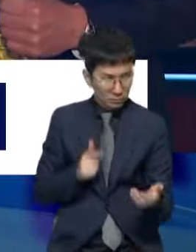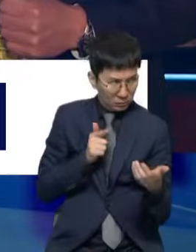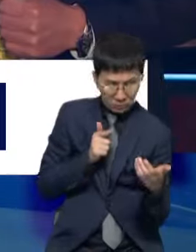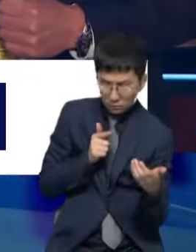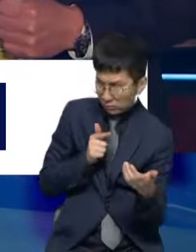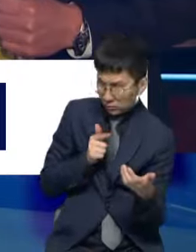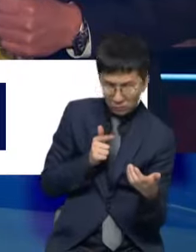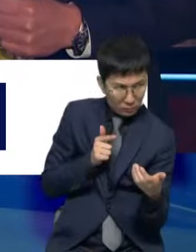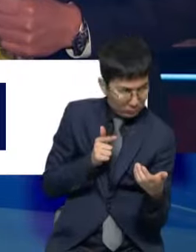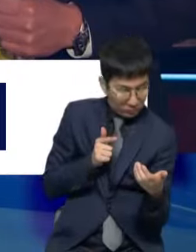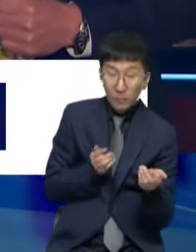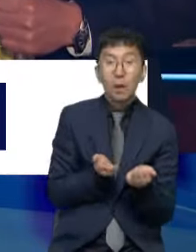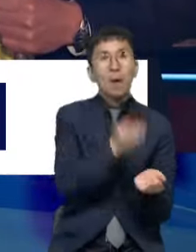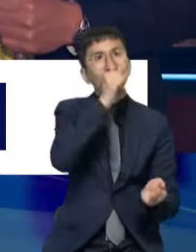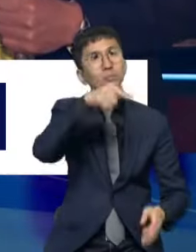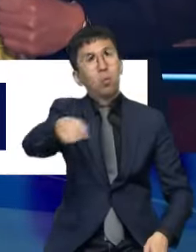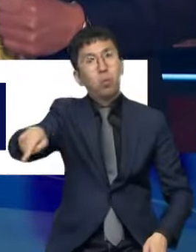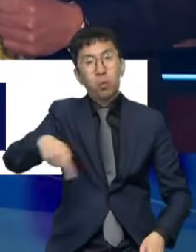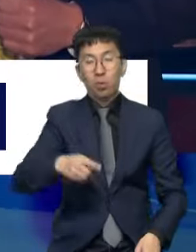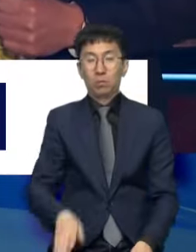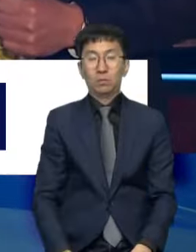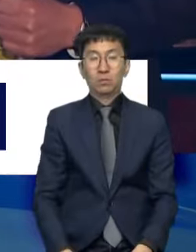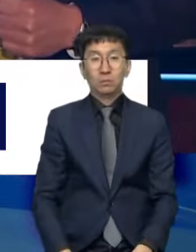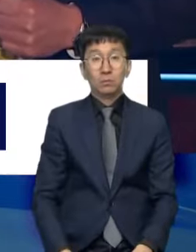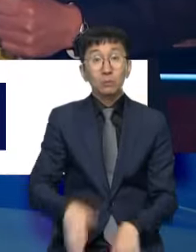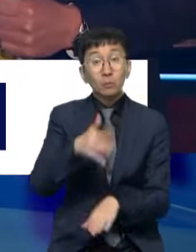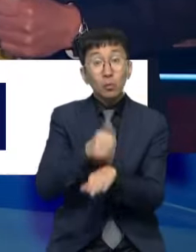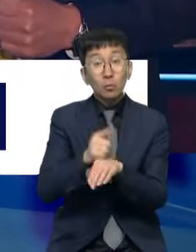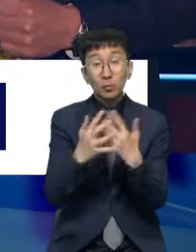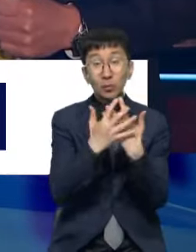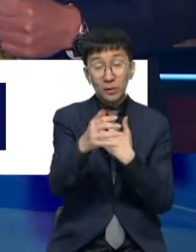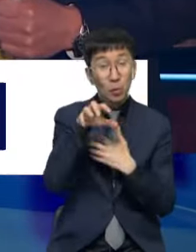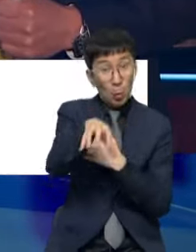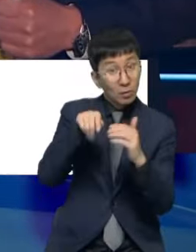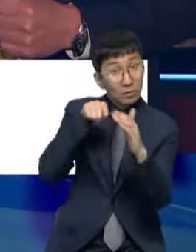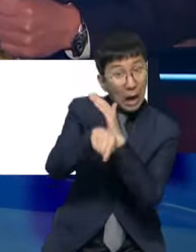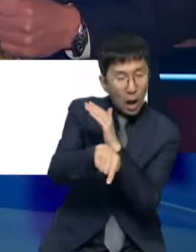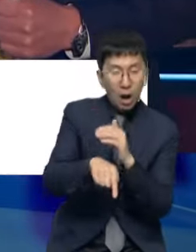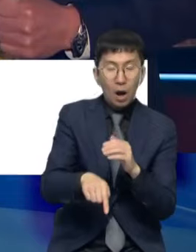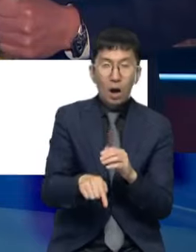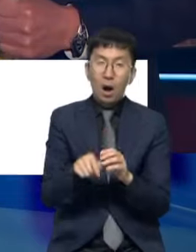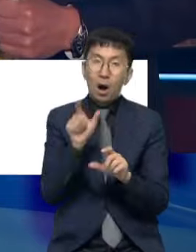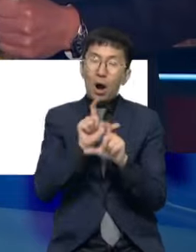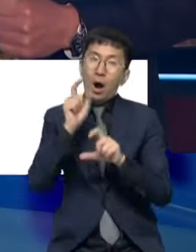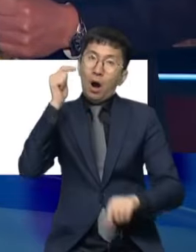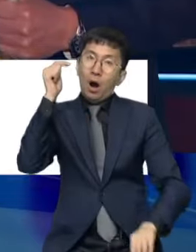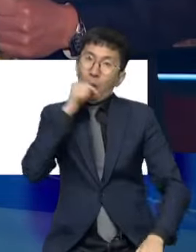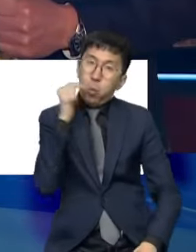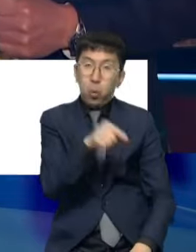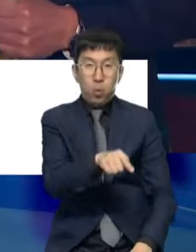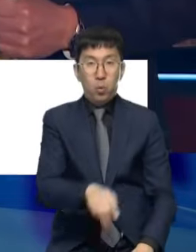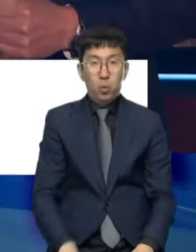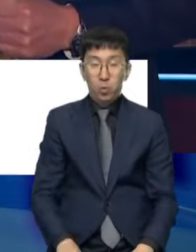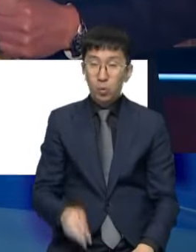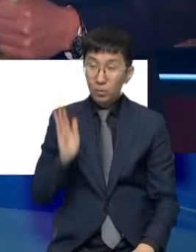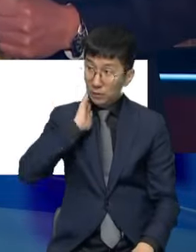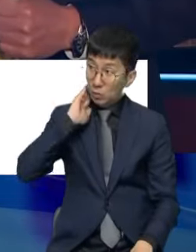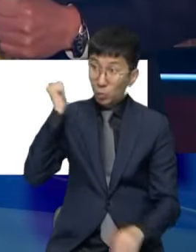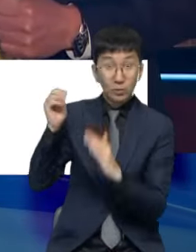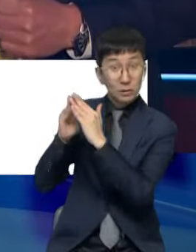무장한 보트들이 순찰 중이었습니다. 이렇다 보니 전당대회장 가는 길은 보안 강도가 백악관에 들어가는 것과 별반 다를 게 없을